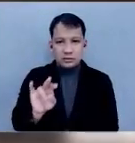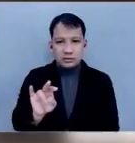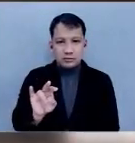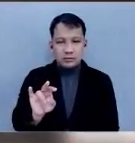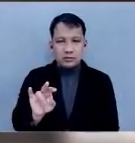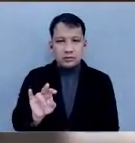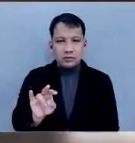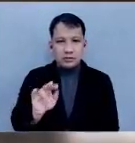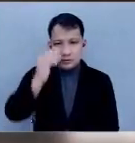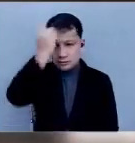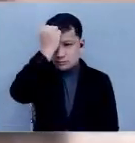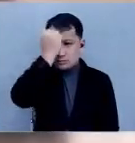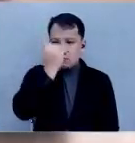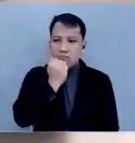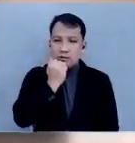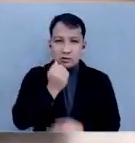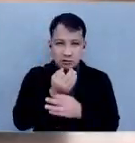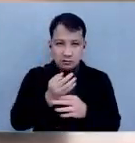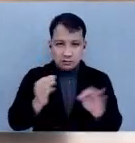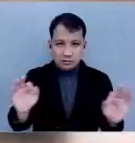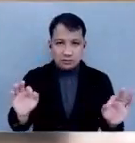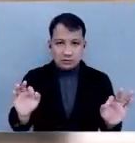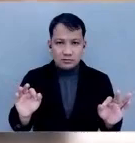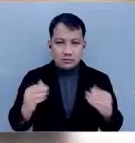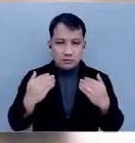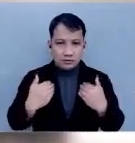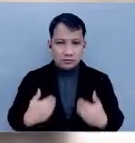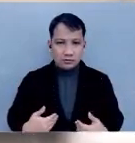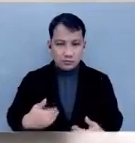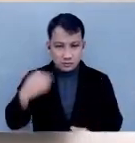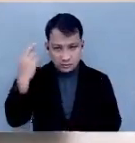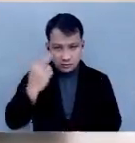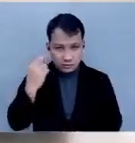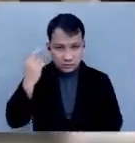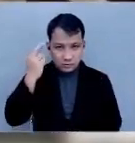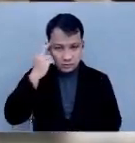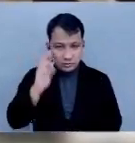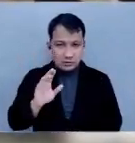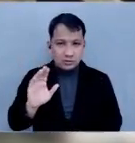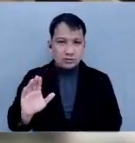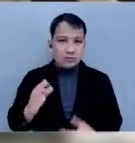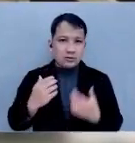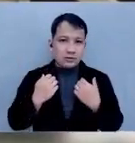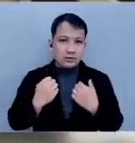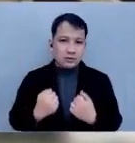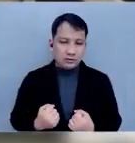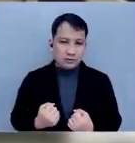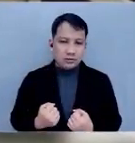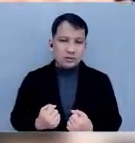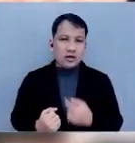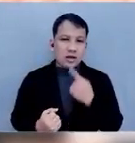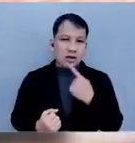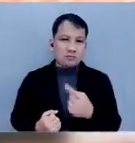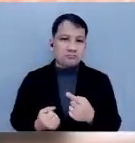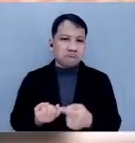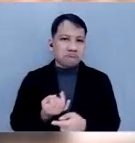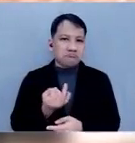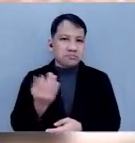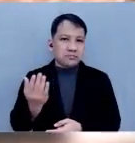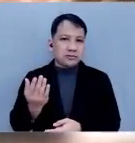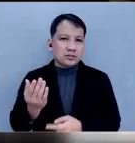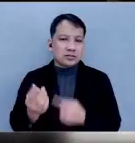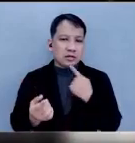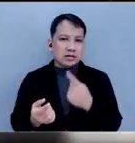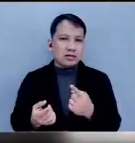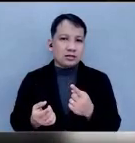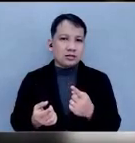Hamas, pinakawala ng dalawa dahil sa humanitarian reason at lagay ng kanilang kalusugan. Pero ayon sa ilang source, bunsod daw ito ng